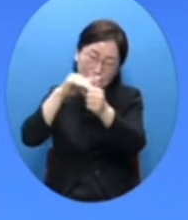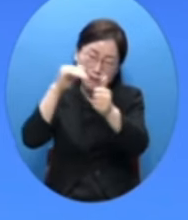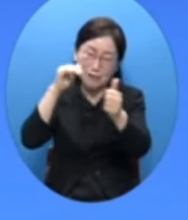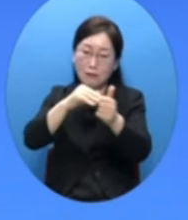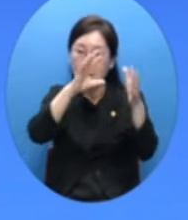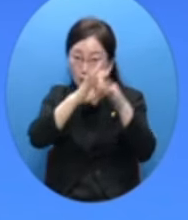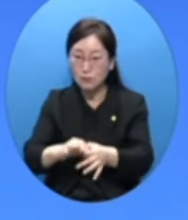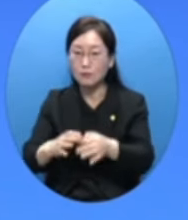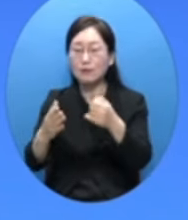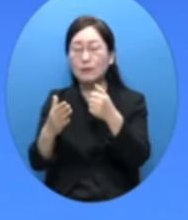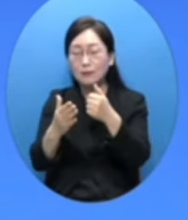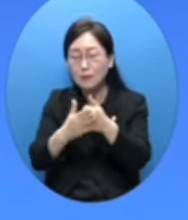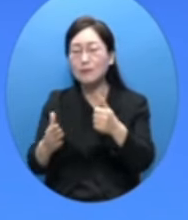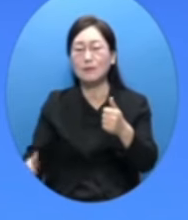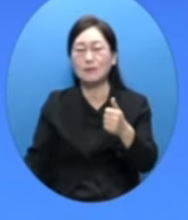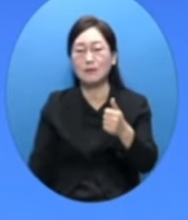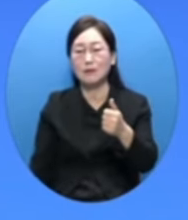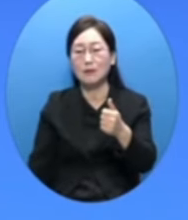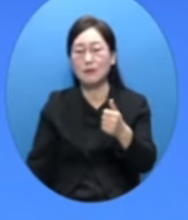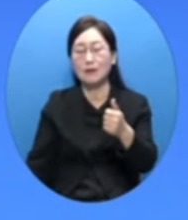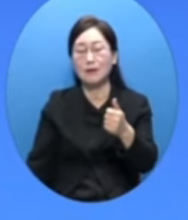괴롭히니까 그때는